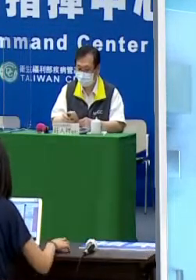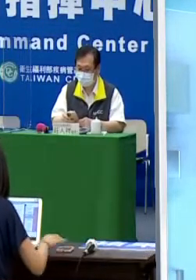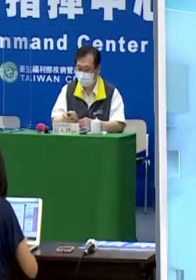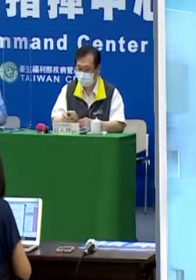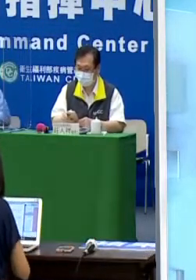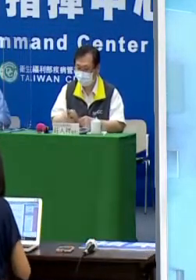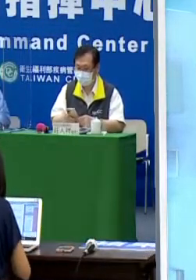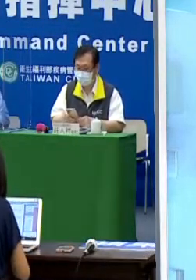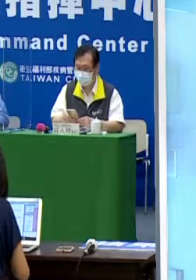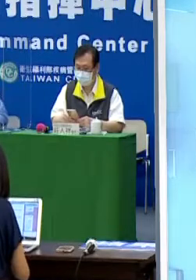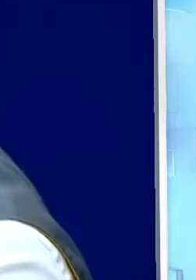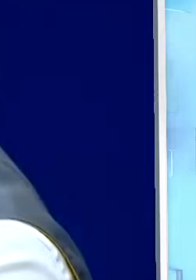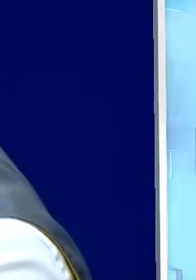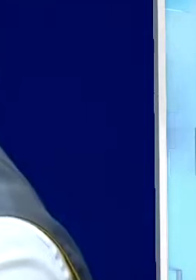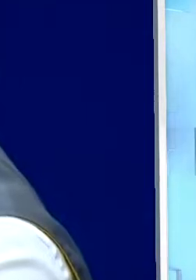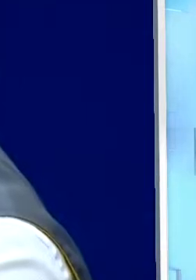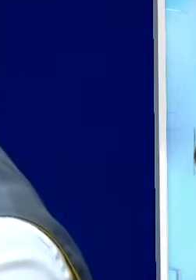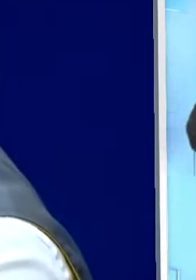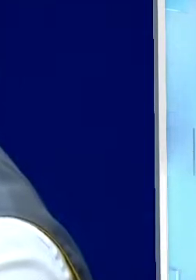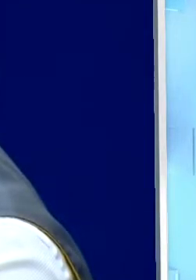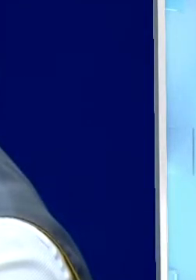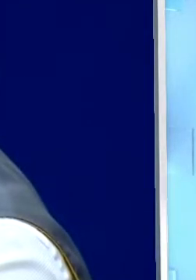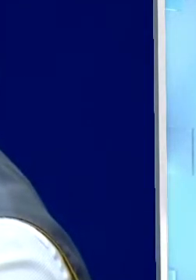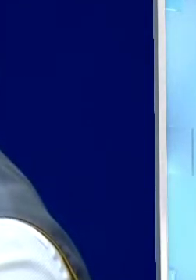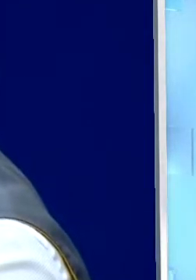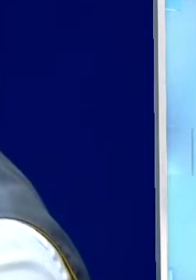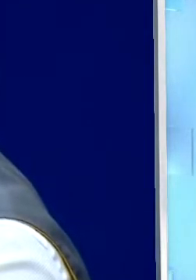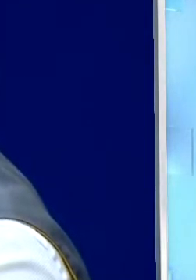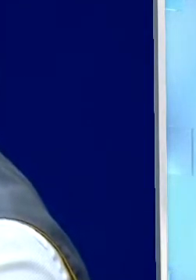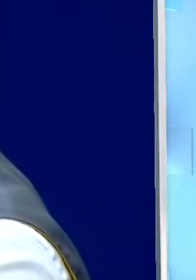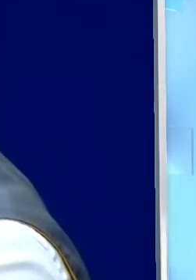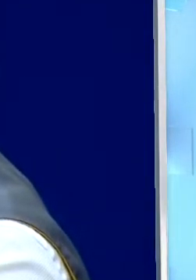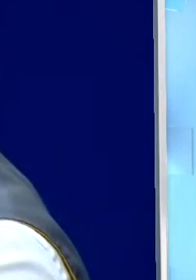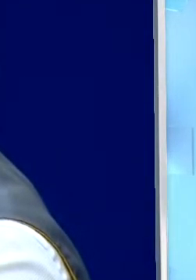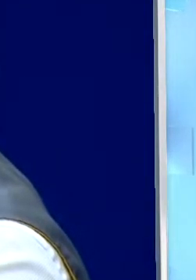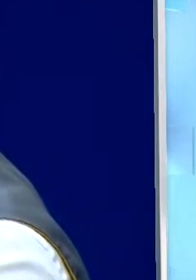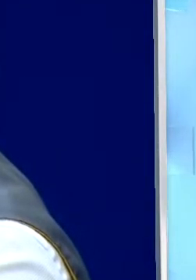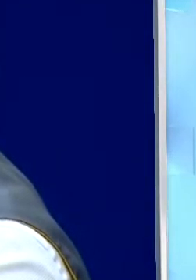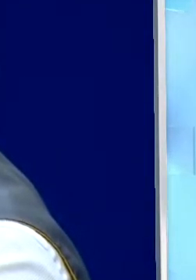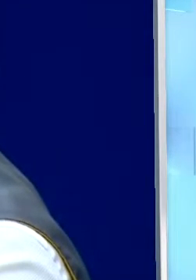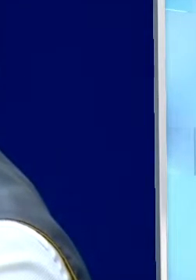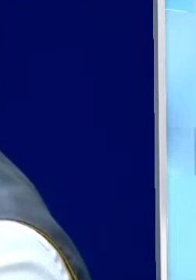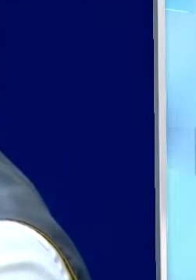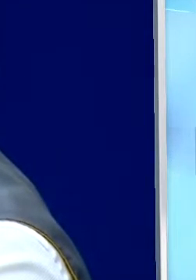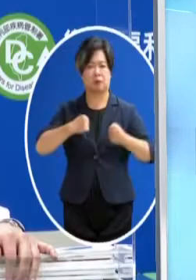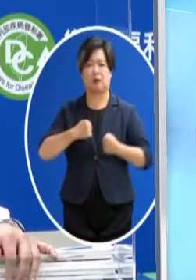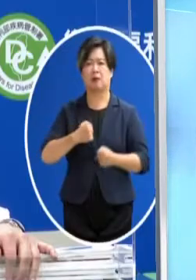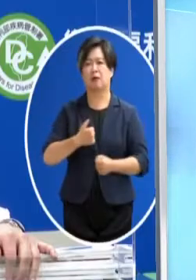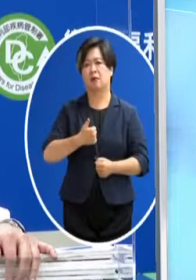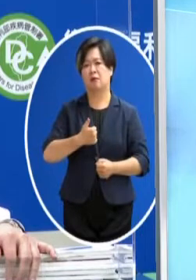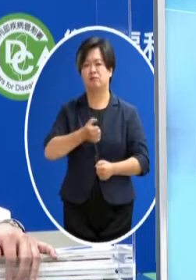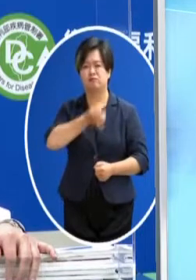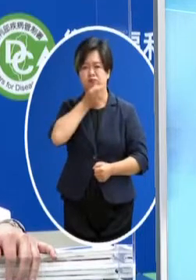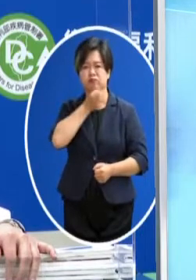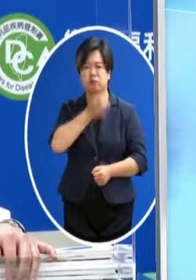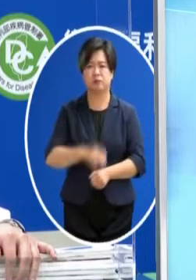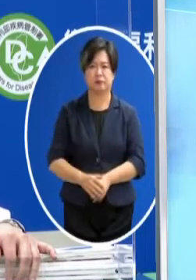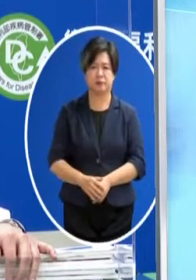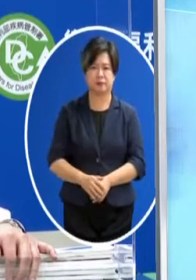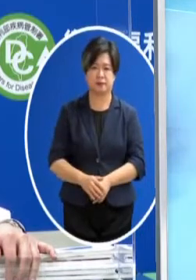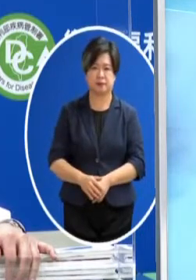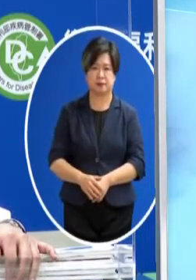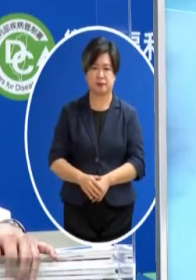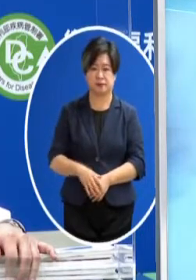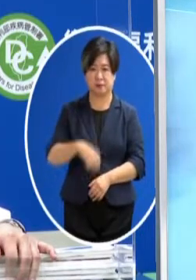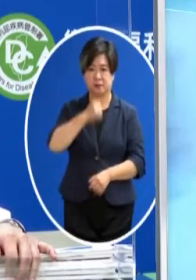速，由于病患人数实在太多，而且重症的比率偏高，台大医院院长